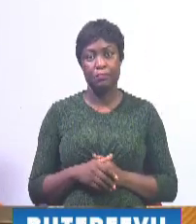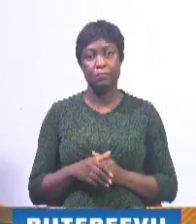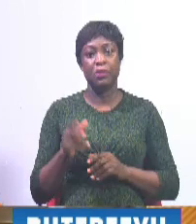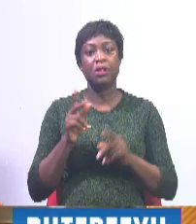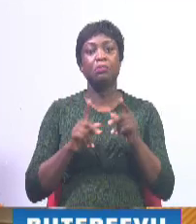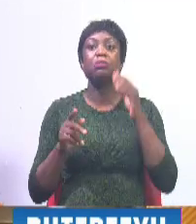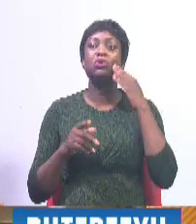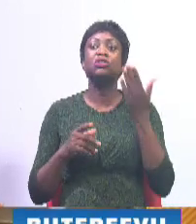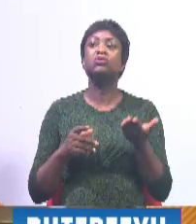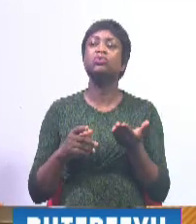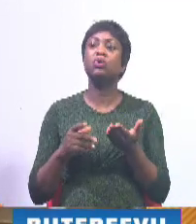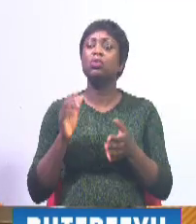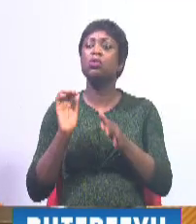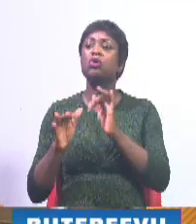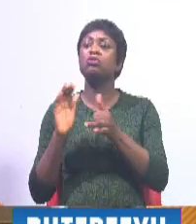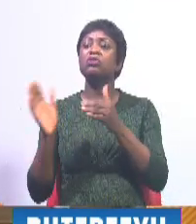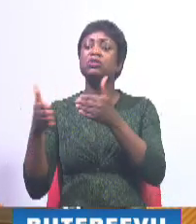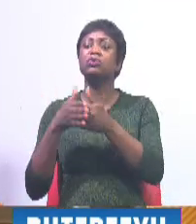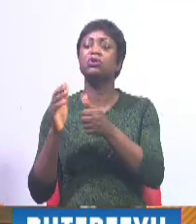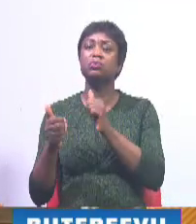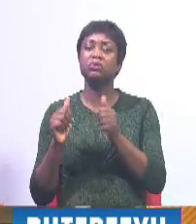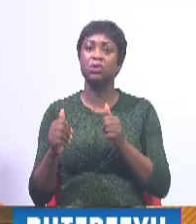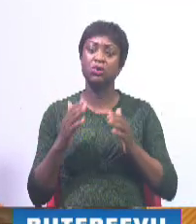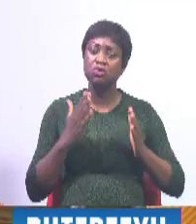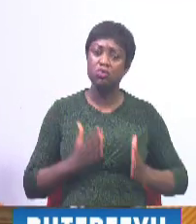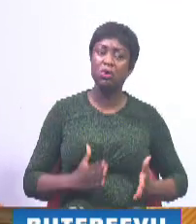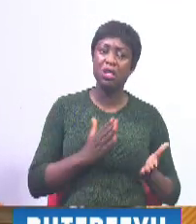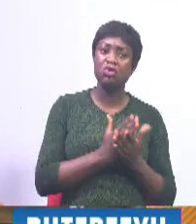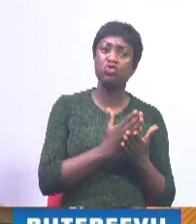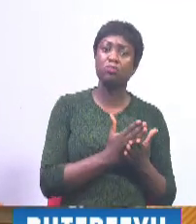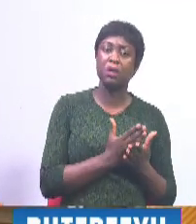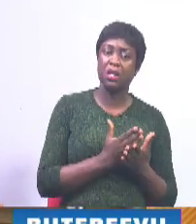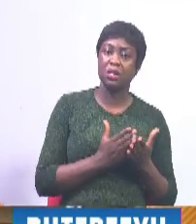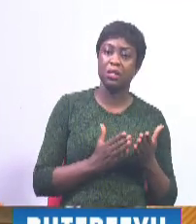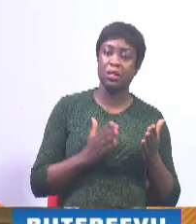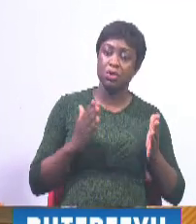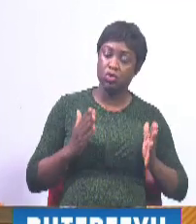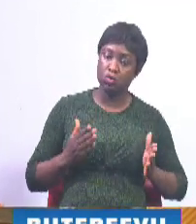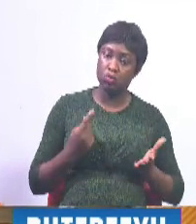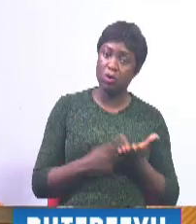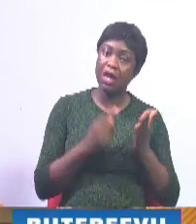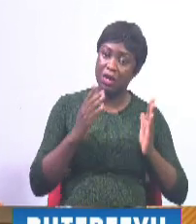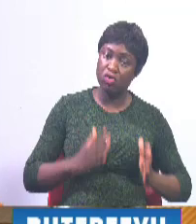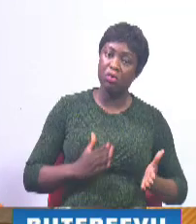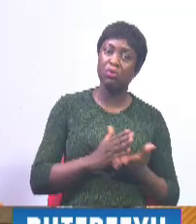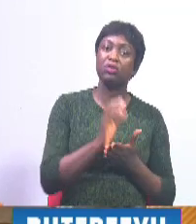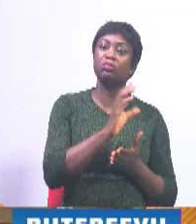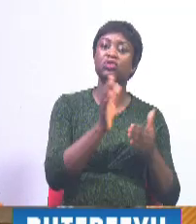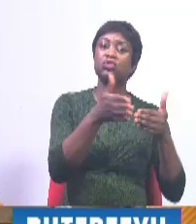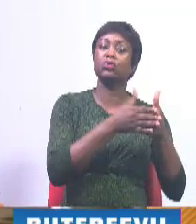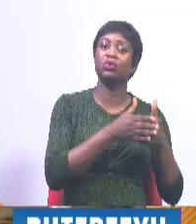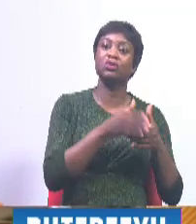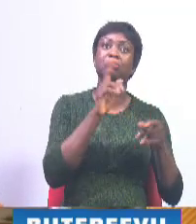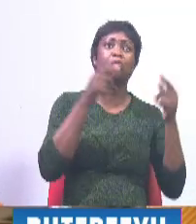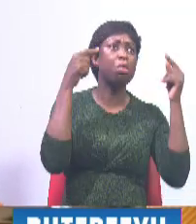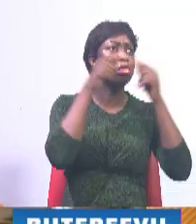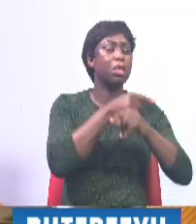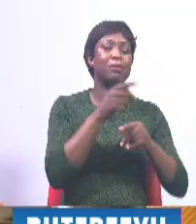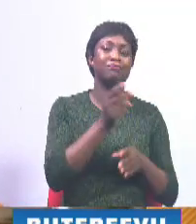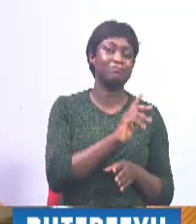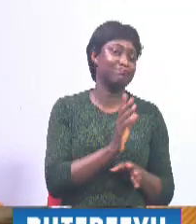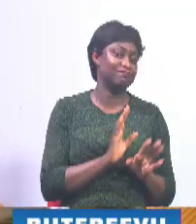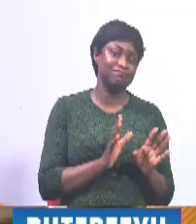ki ekiggaddewo abamu balowooza nti Uganda Human Rights Commission yekoze ki ya Uganda yaffe yeggaddewo naye tumanye nti